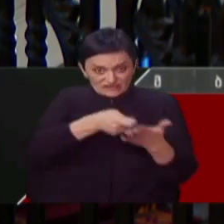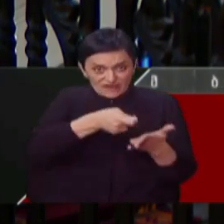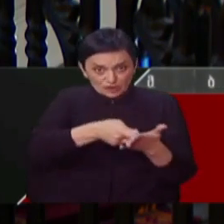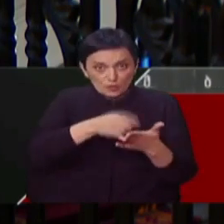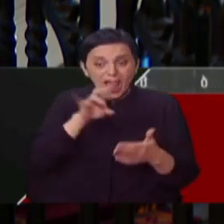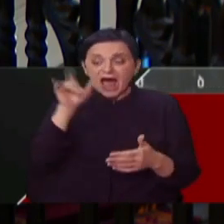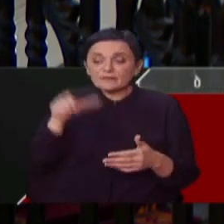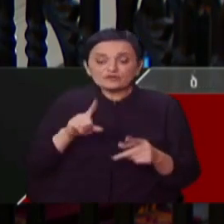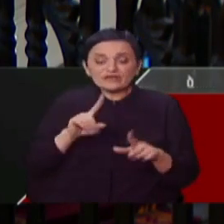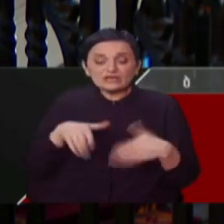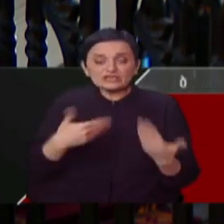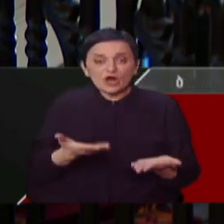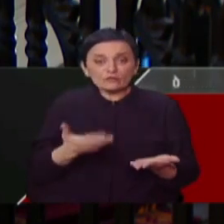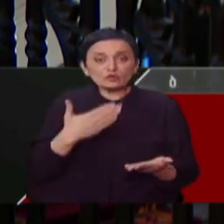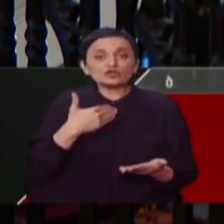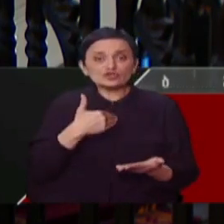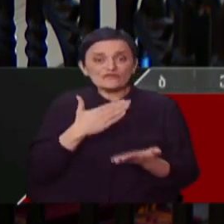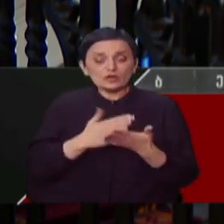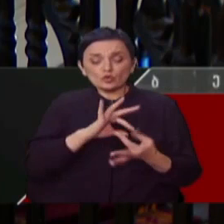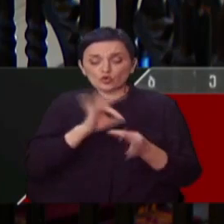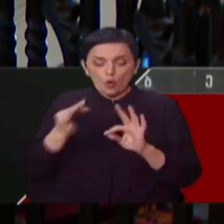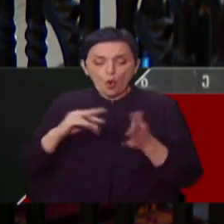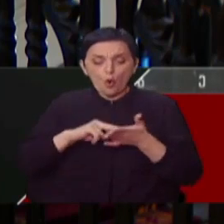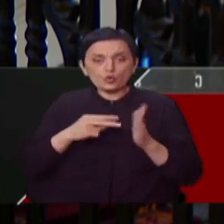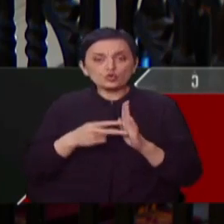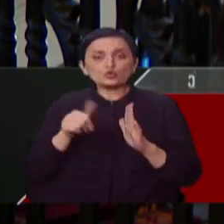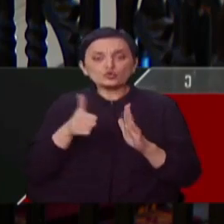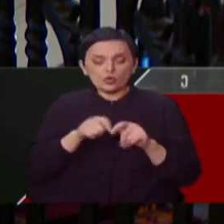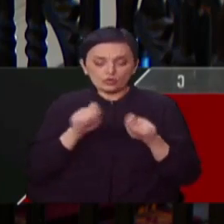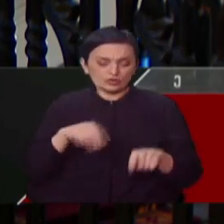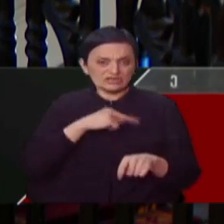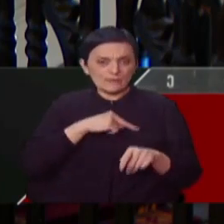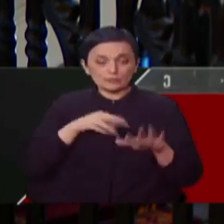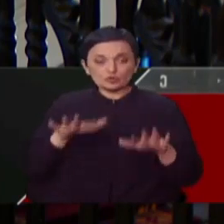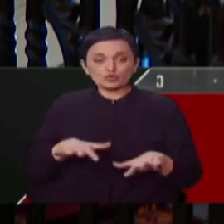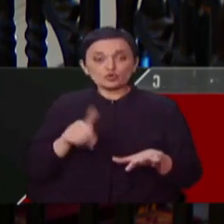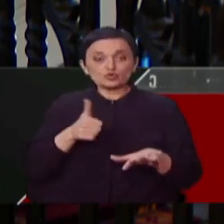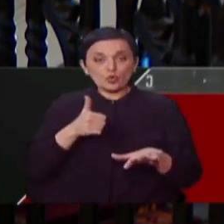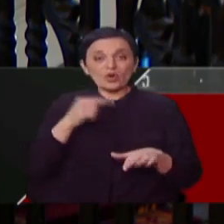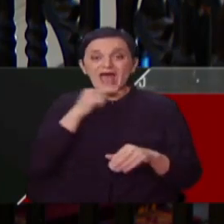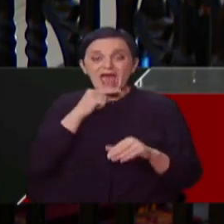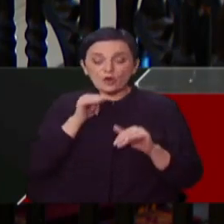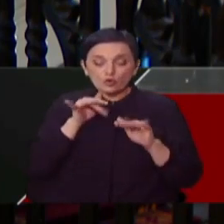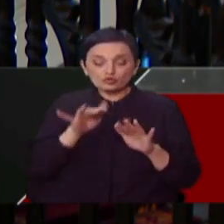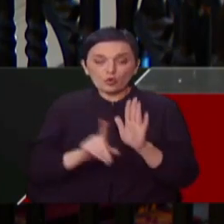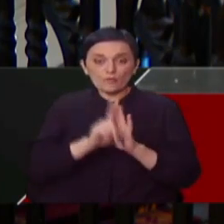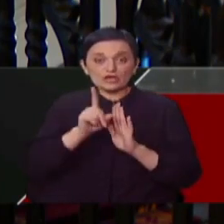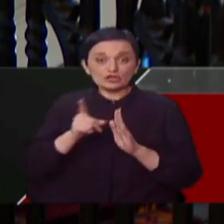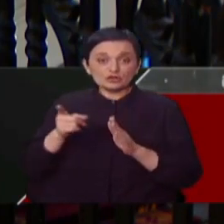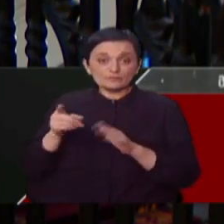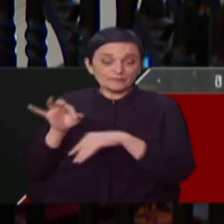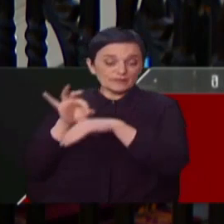zubs. Ce e bax, congratul lui Gegma, rom, rogor și aici, mas, amușau adgili, rogor amușau des, economica, rogor, ce imam